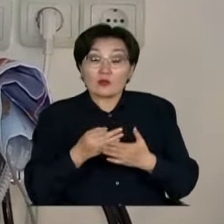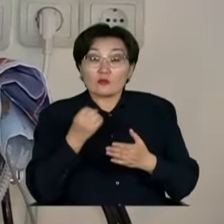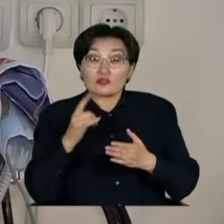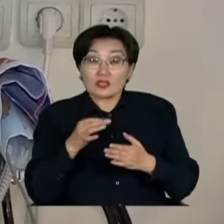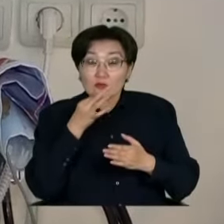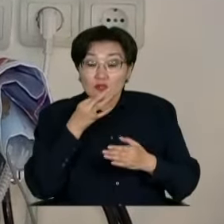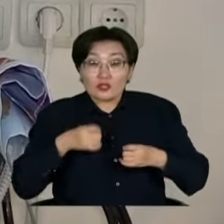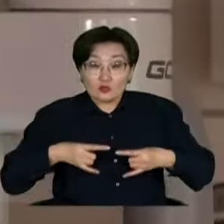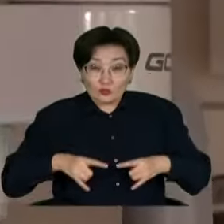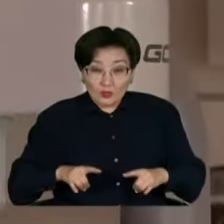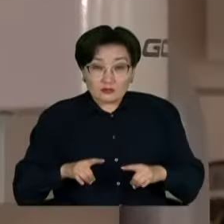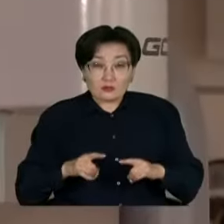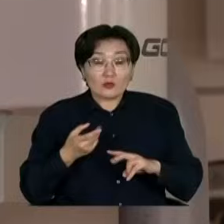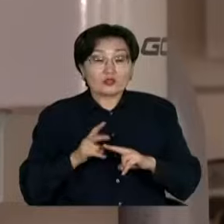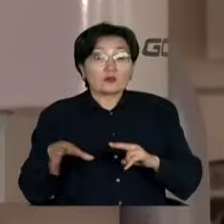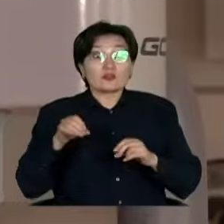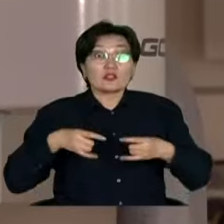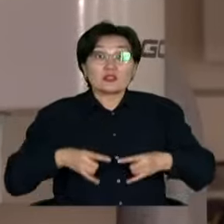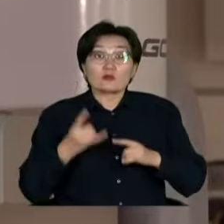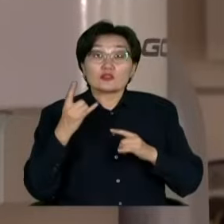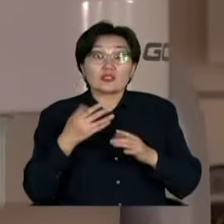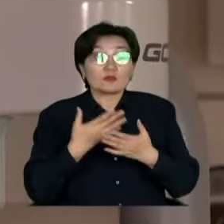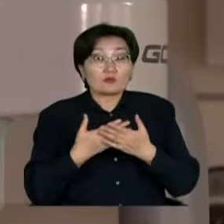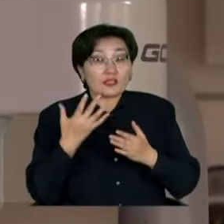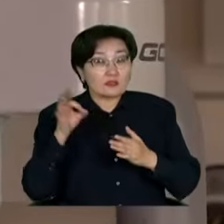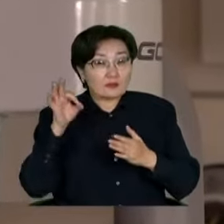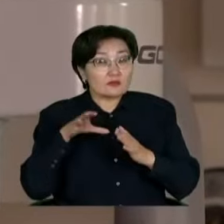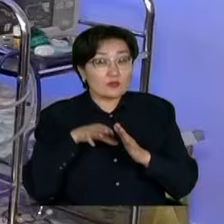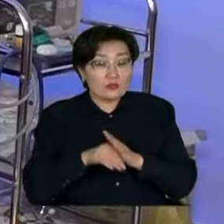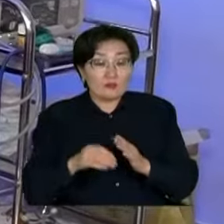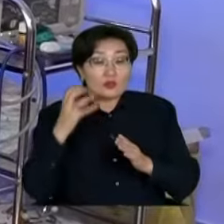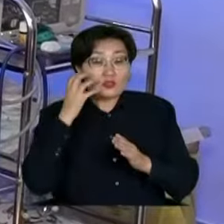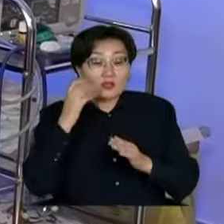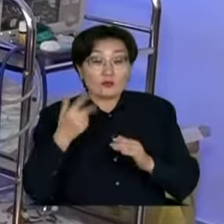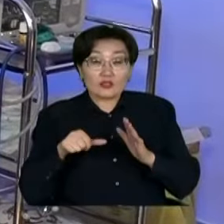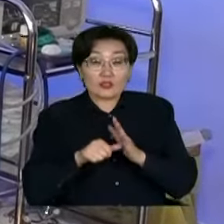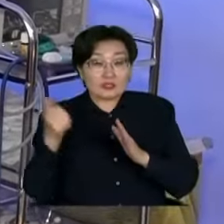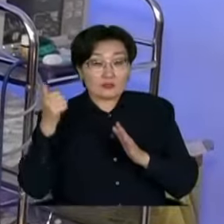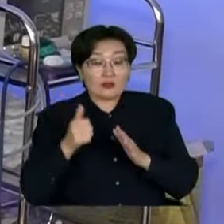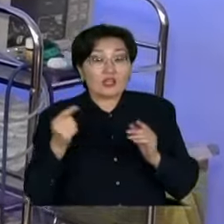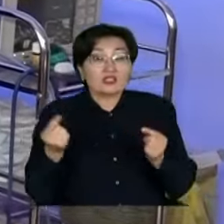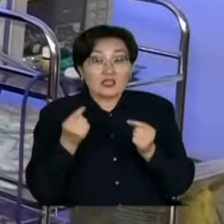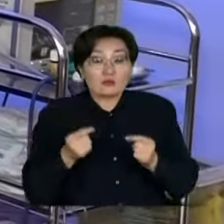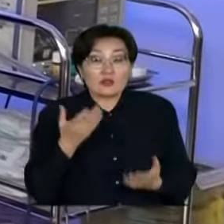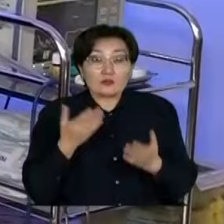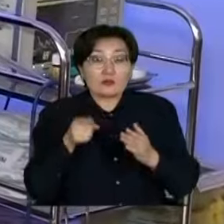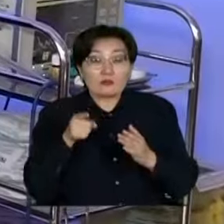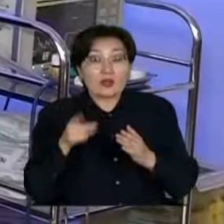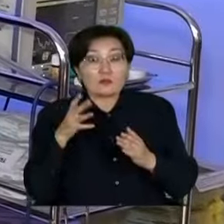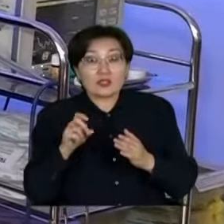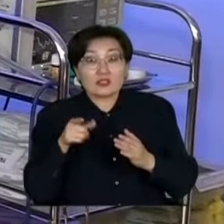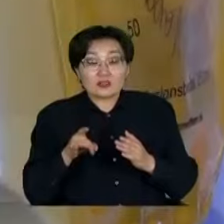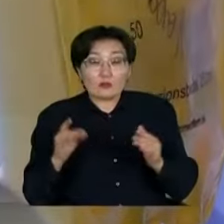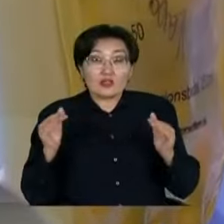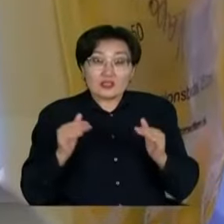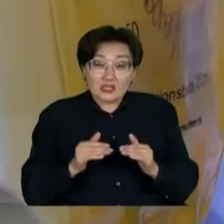бұрын дүние есігін ашады екен. Бұл барлық туған нәрестелердің шамамен 5%. Жүктілігі 36 аптадан аз және салмағы 1000-1500 граммнан